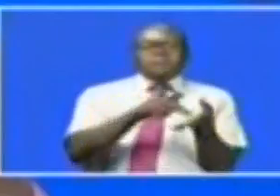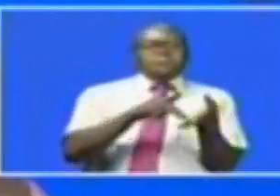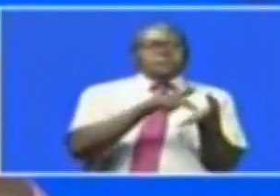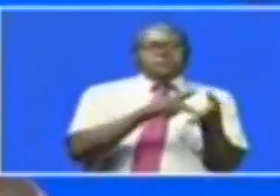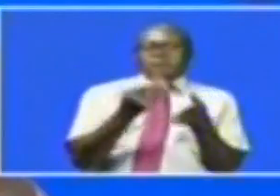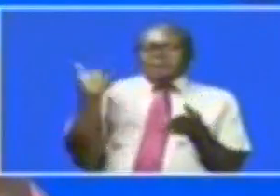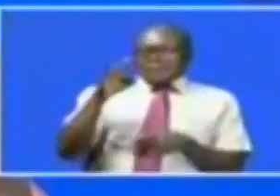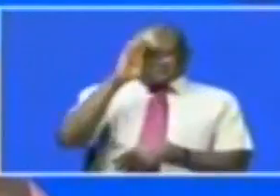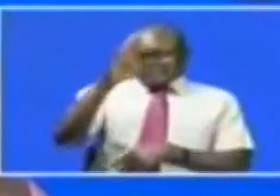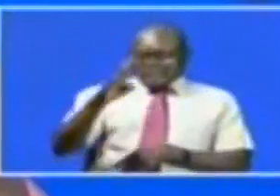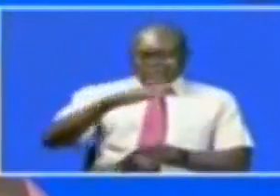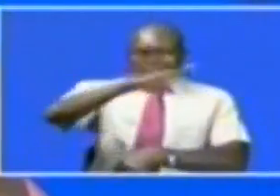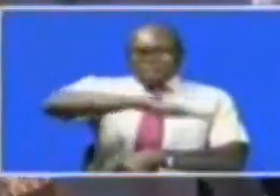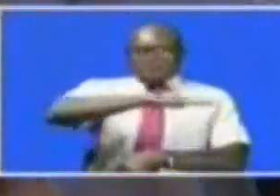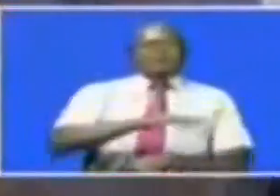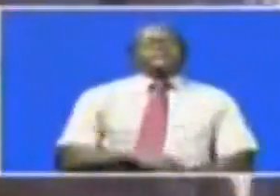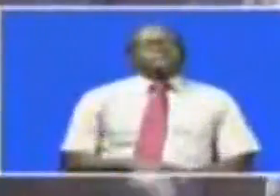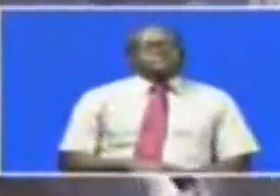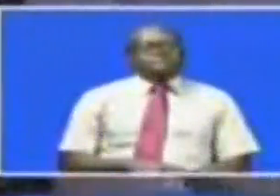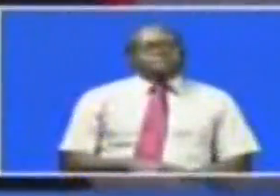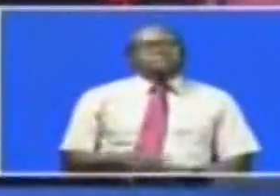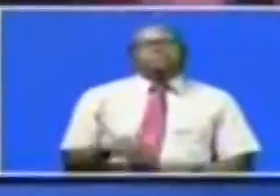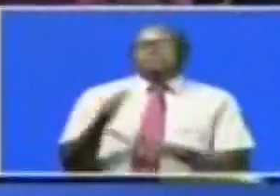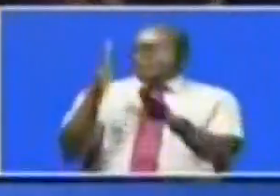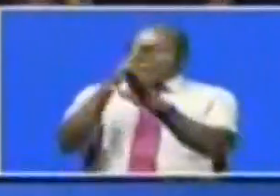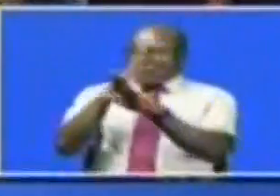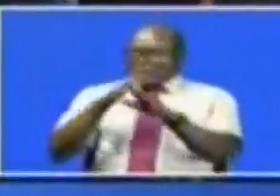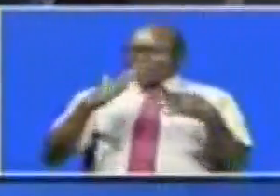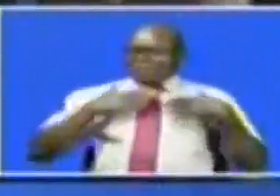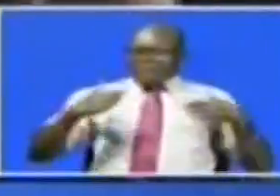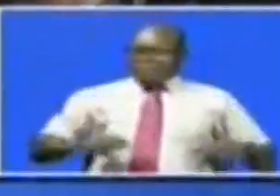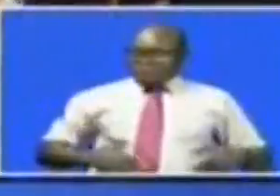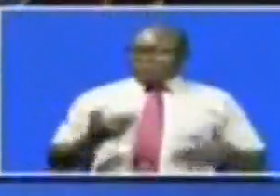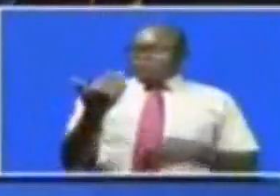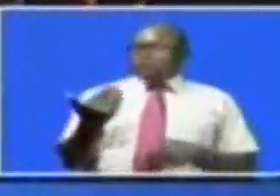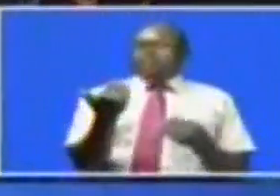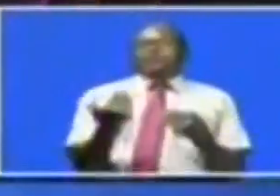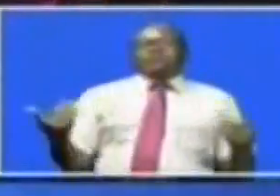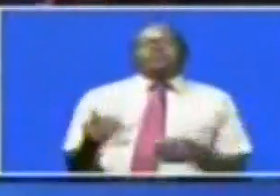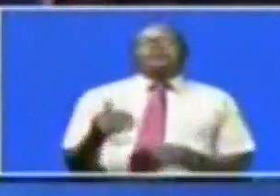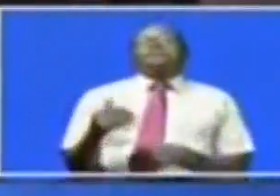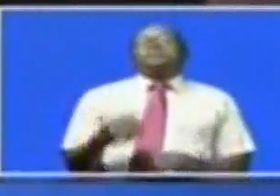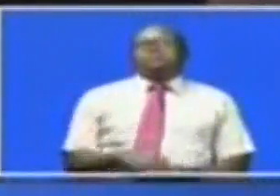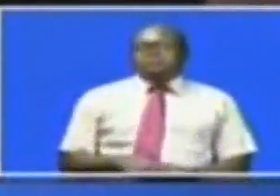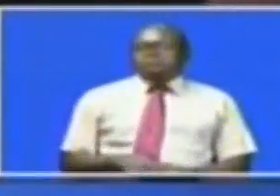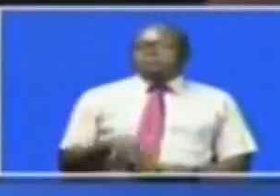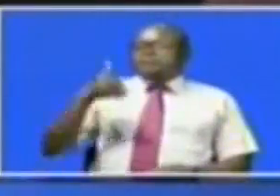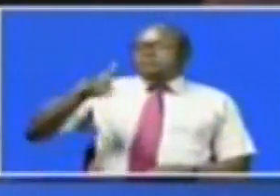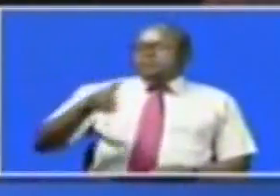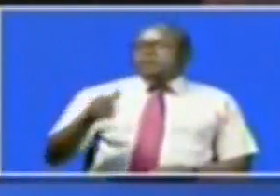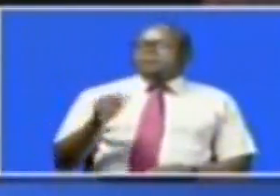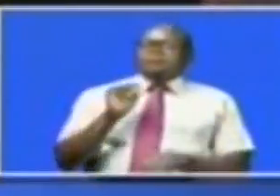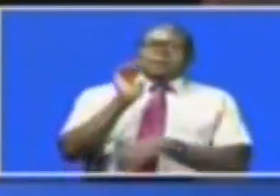Jumapili usiku. Walioshuhudia wamesema kwamba aliificha miili ya binti zake baada ya kuwaua hadi mapema leo